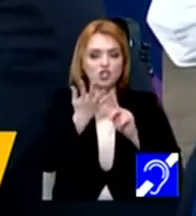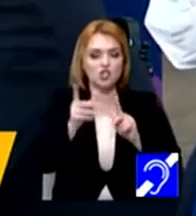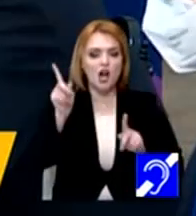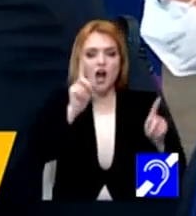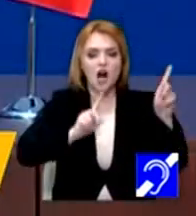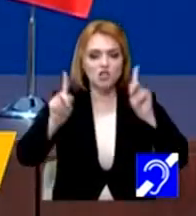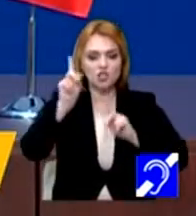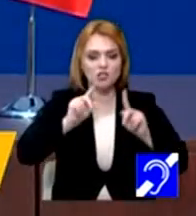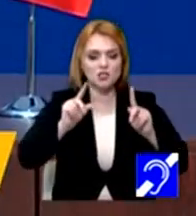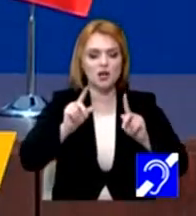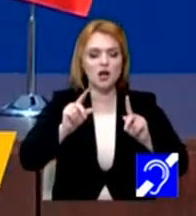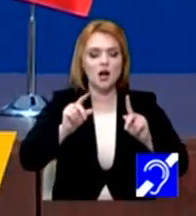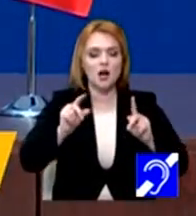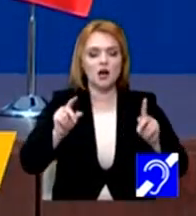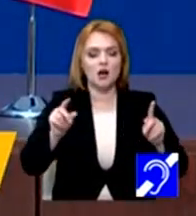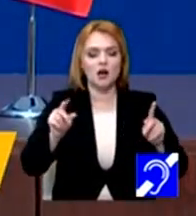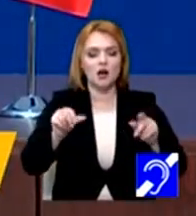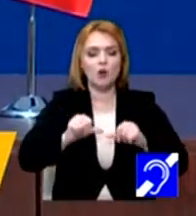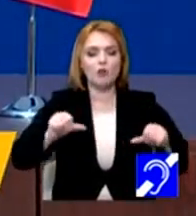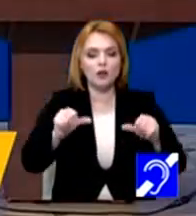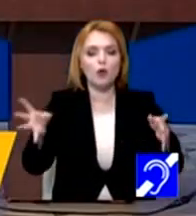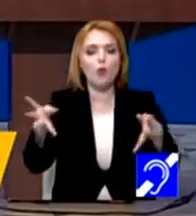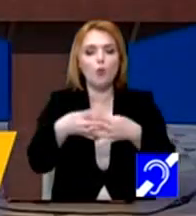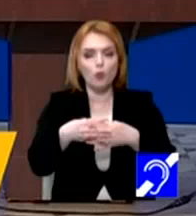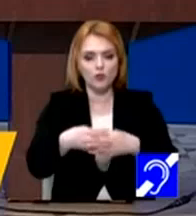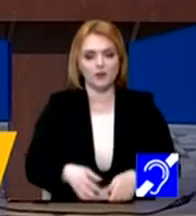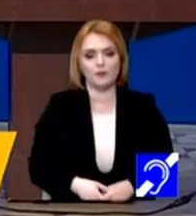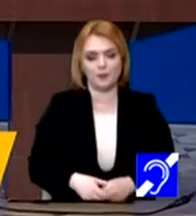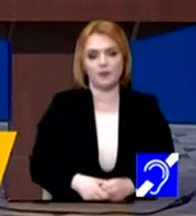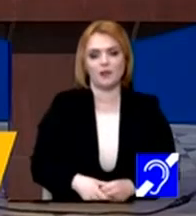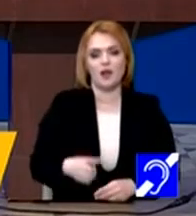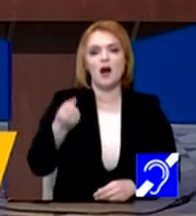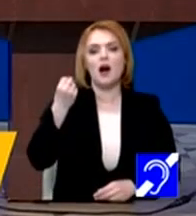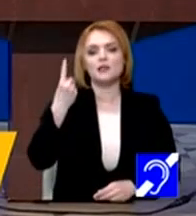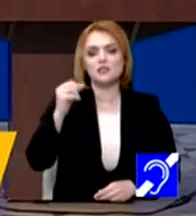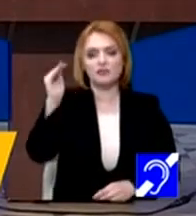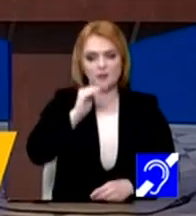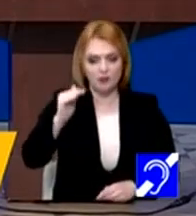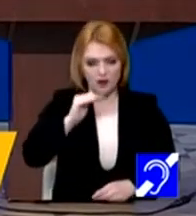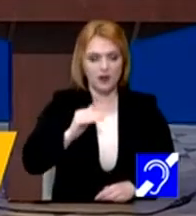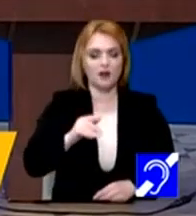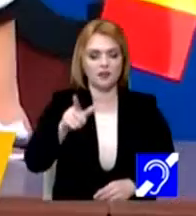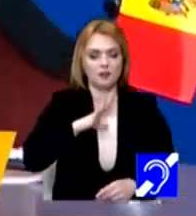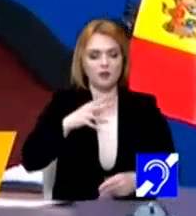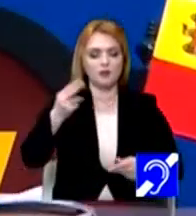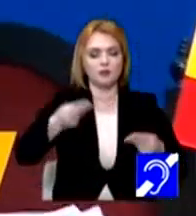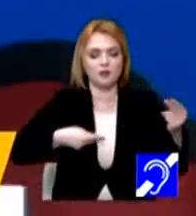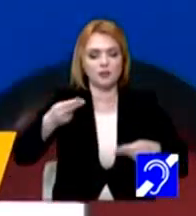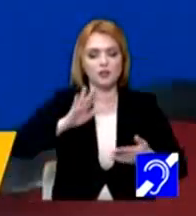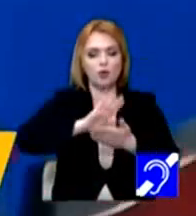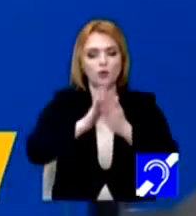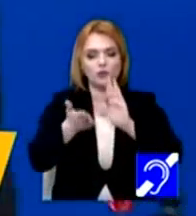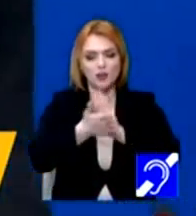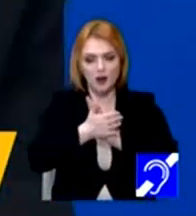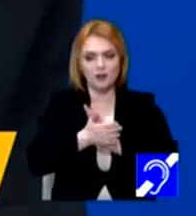guvernelor României și Republicii Moldova. În timpul reuniunii, cele două executive au semnat un nou acord de asistență financiară nerambursabilă din